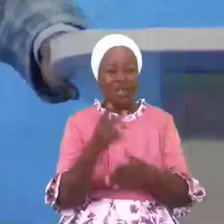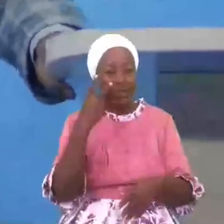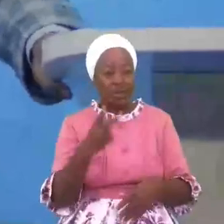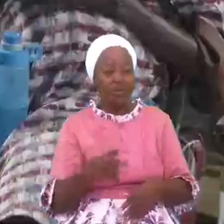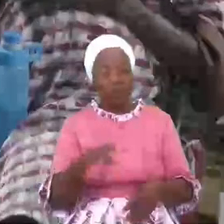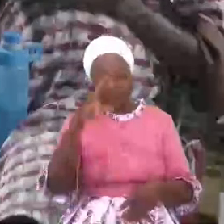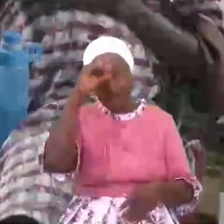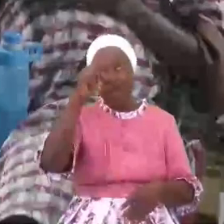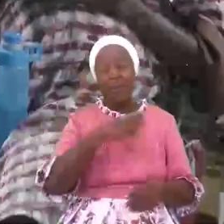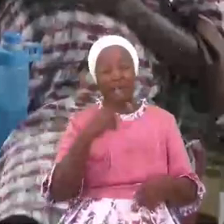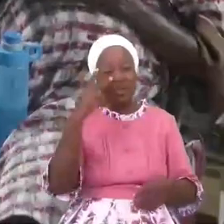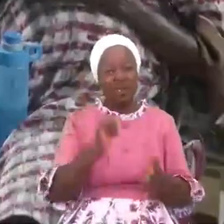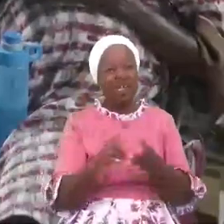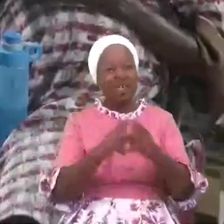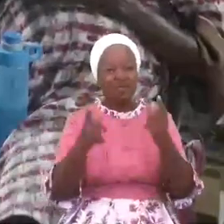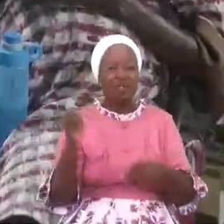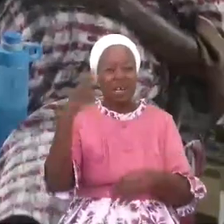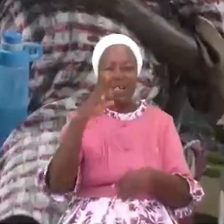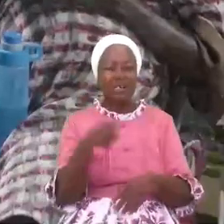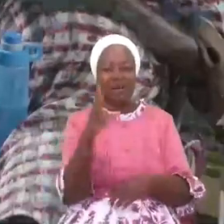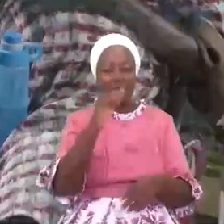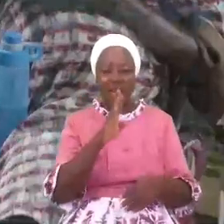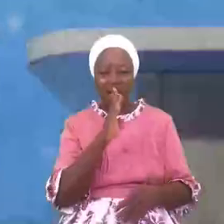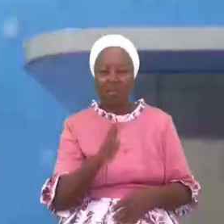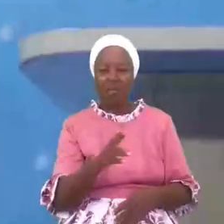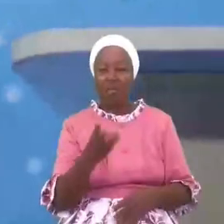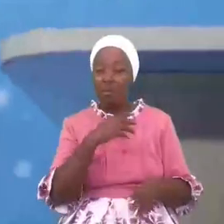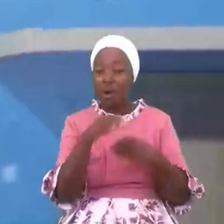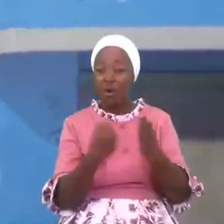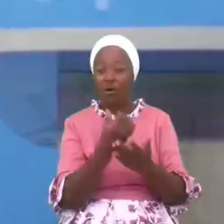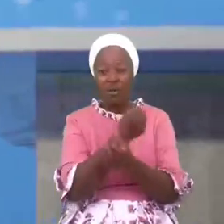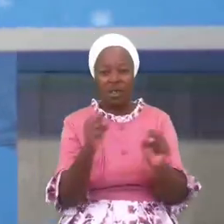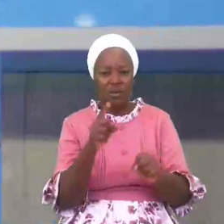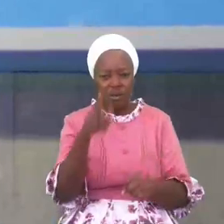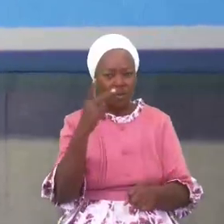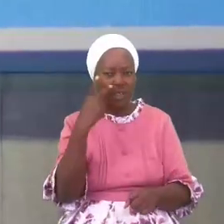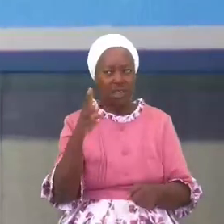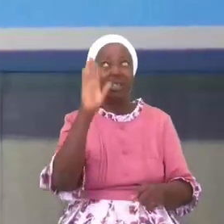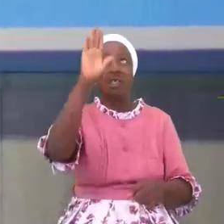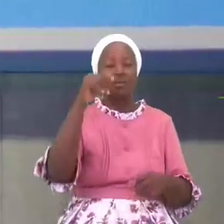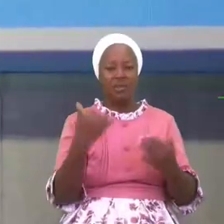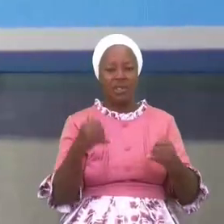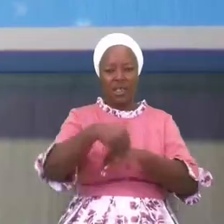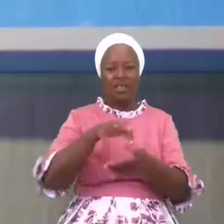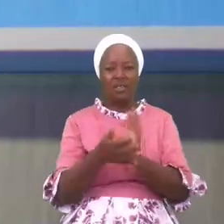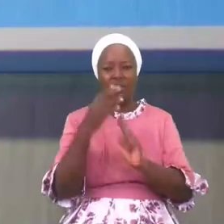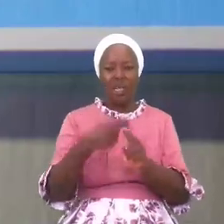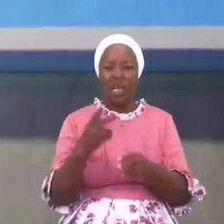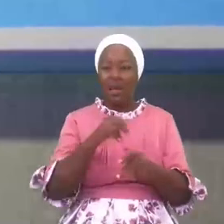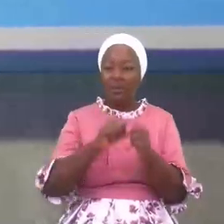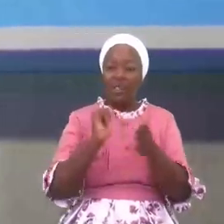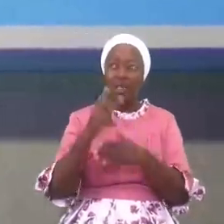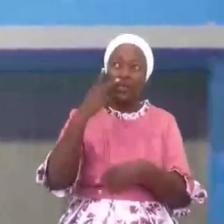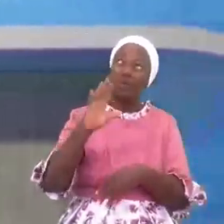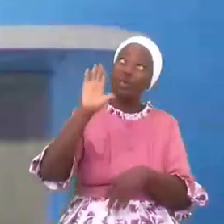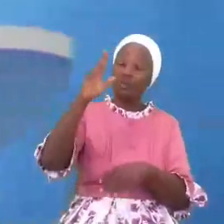vu cette grande lumière. Ils étaient sauvés. Ils étaient, toi, tu le verras ce soir. Quiconque l'a vu a vu cette grande